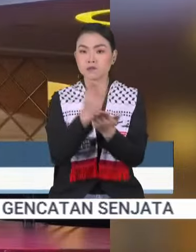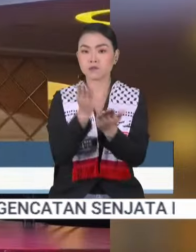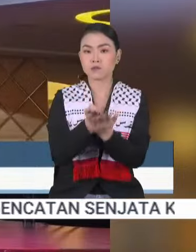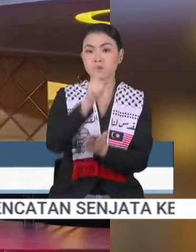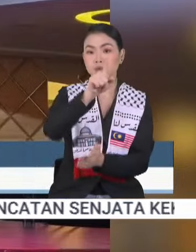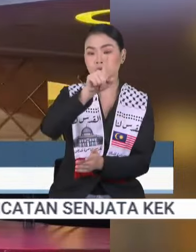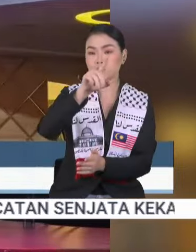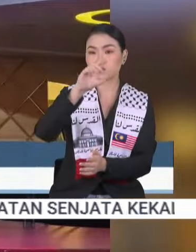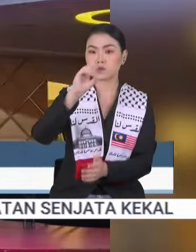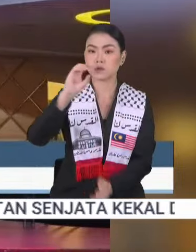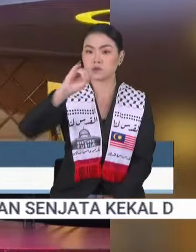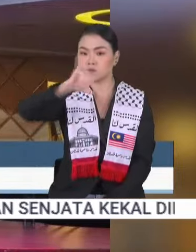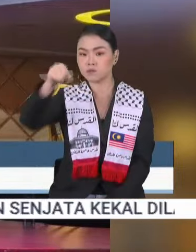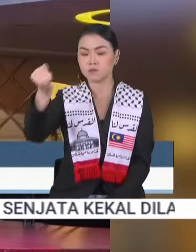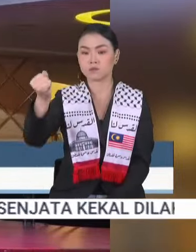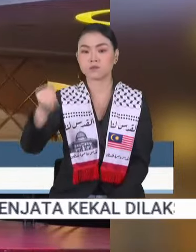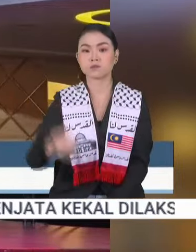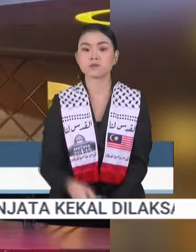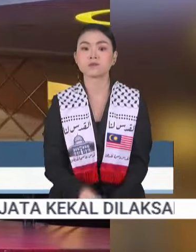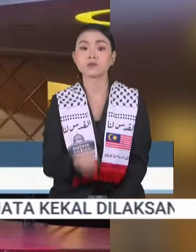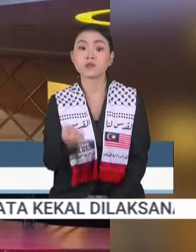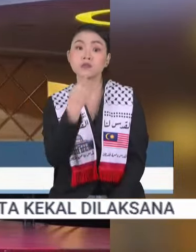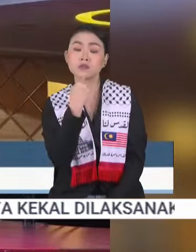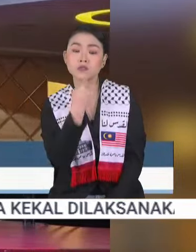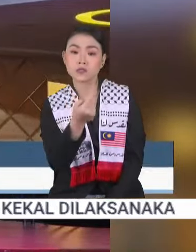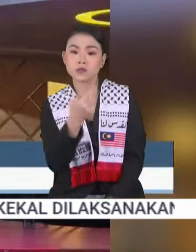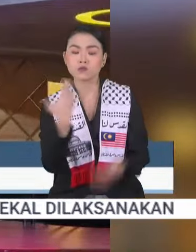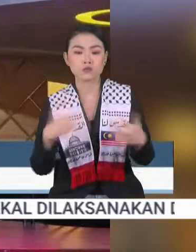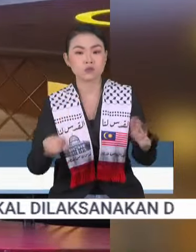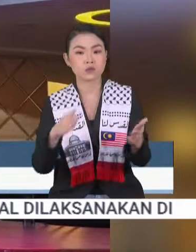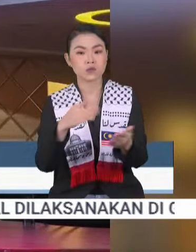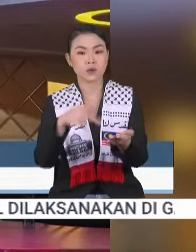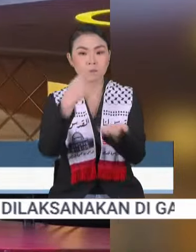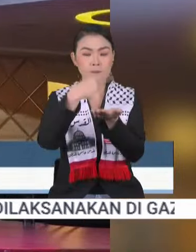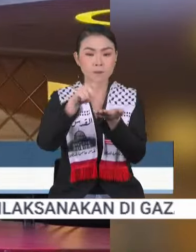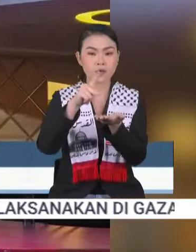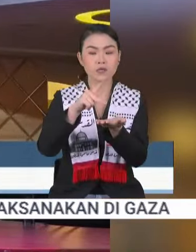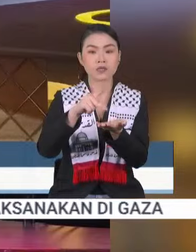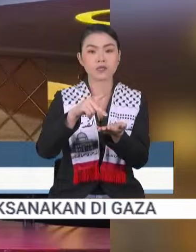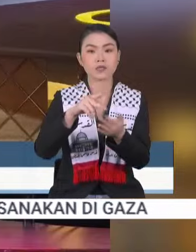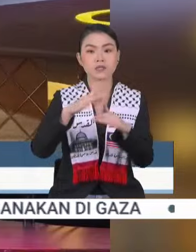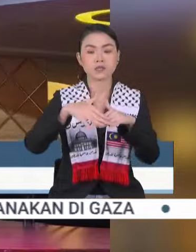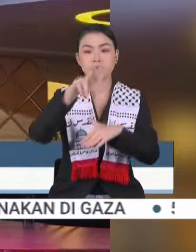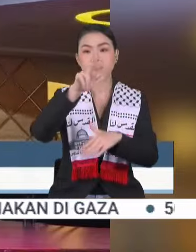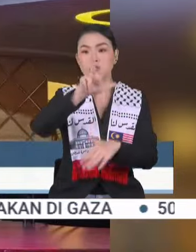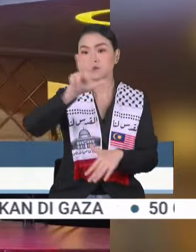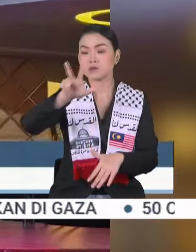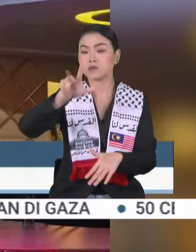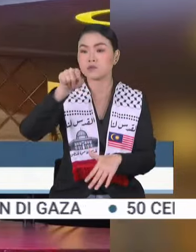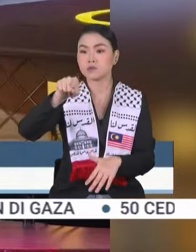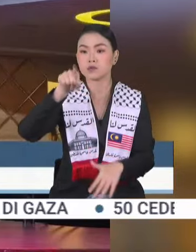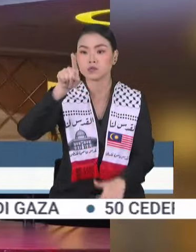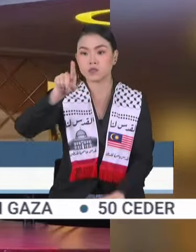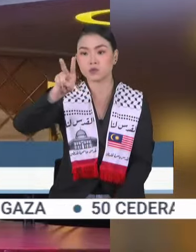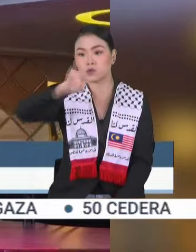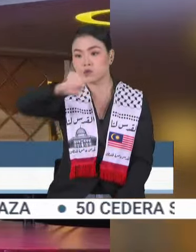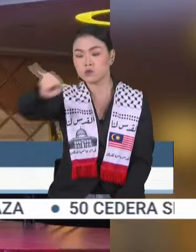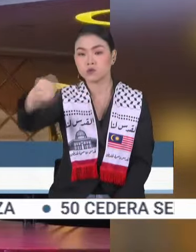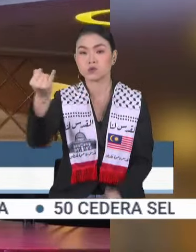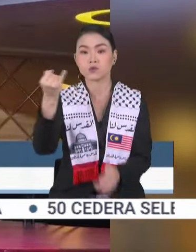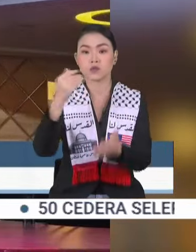ini jelas Datuk Ahmad Douglas unifo telah membelanjakan lebih r33.12